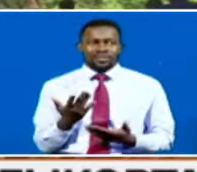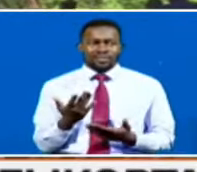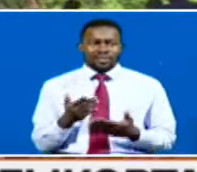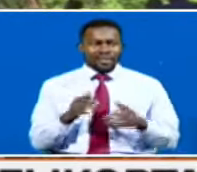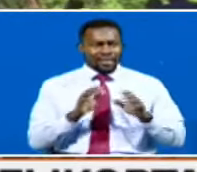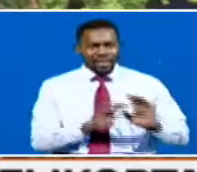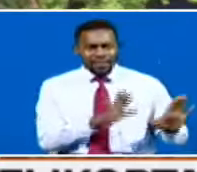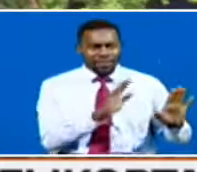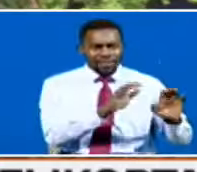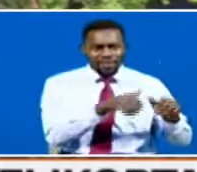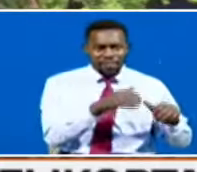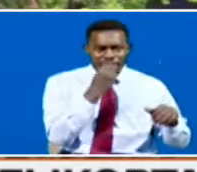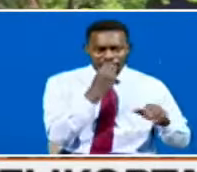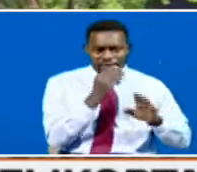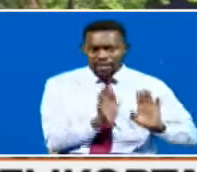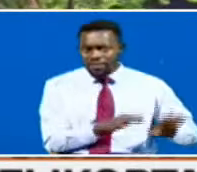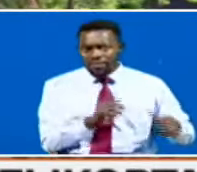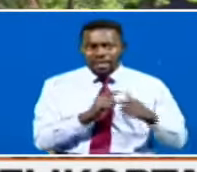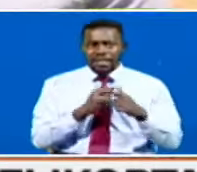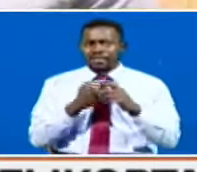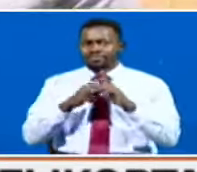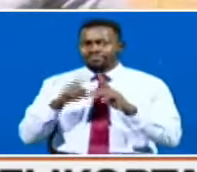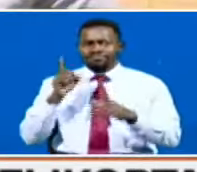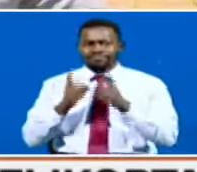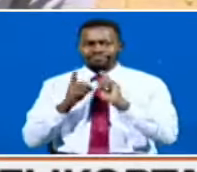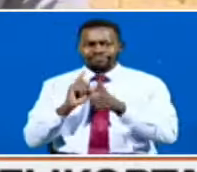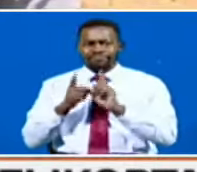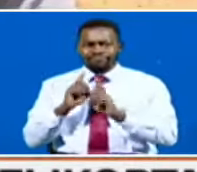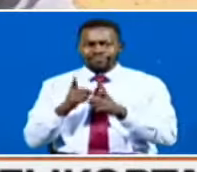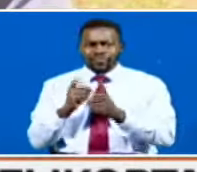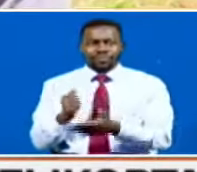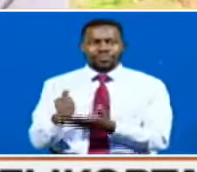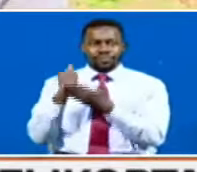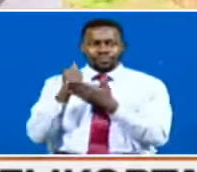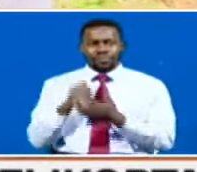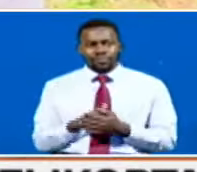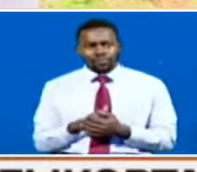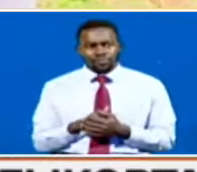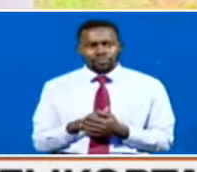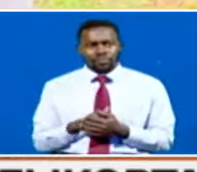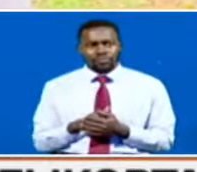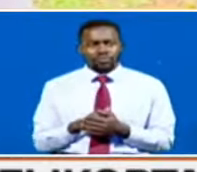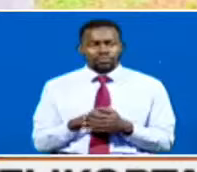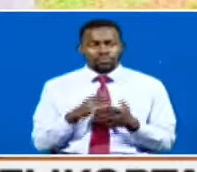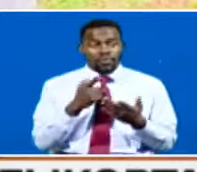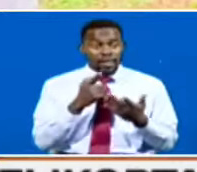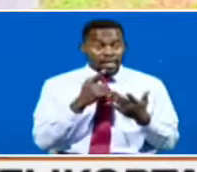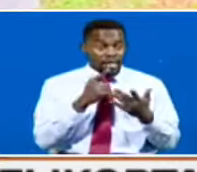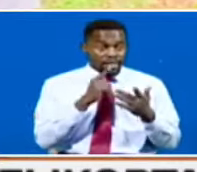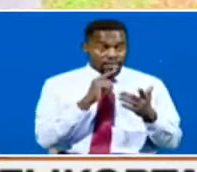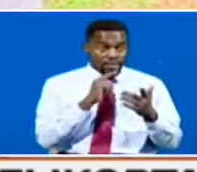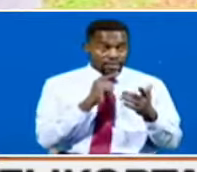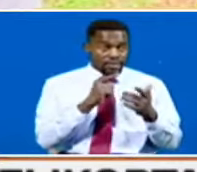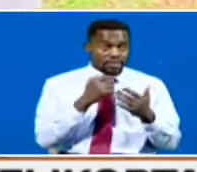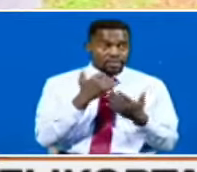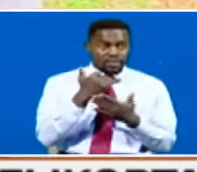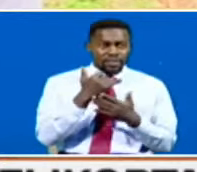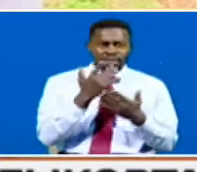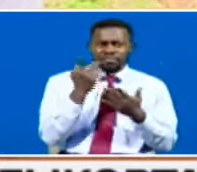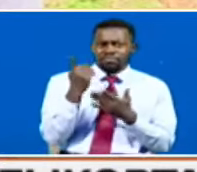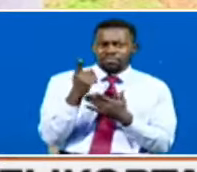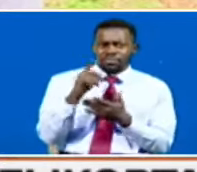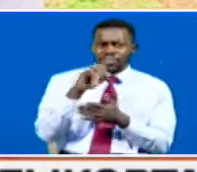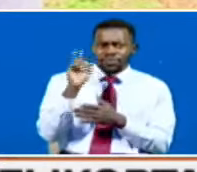chini na kukimbia kwenda kuangalia. Ilitoka tu Cheptulel boys, ilitoka tu